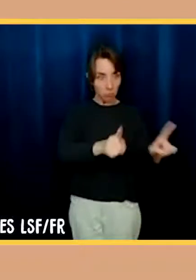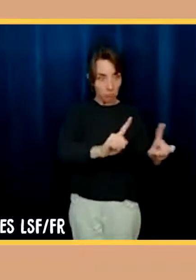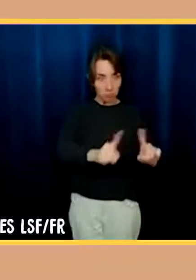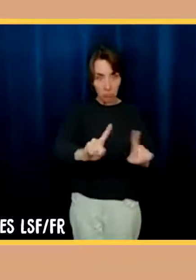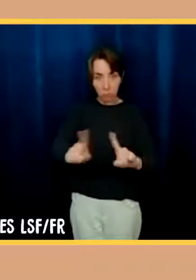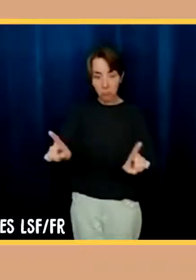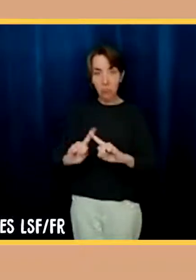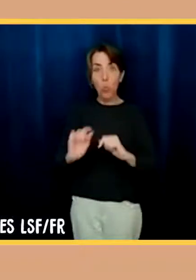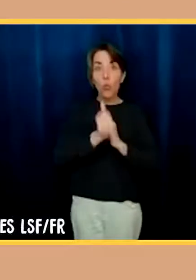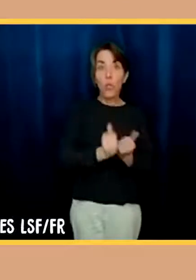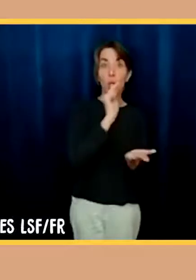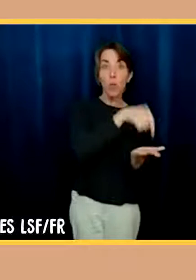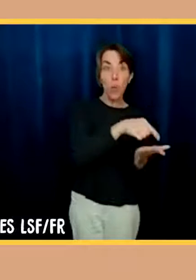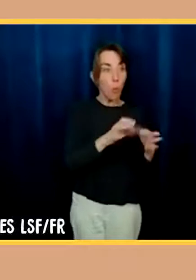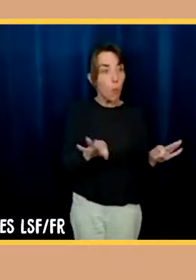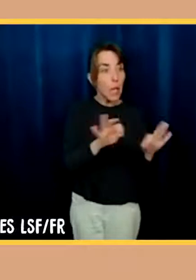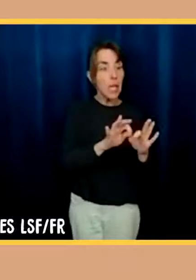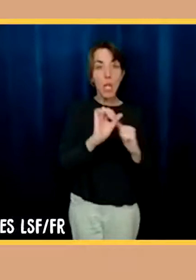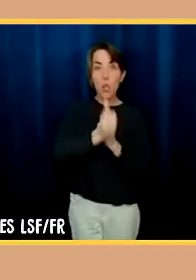pays, selon les cultures,